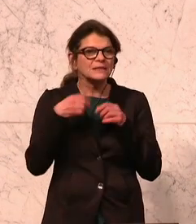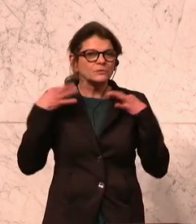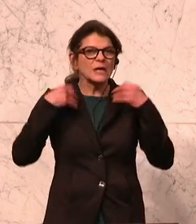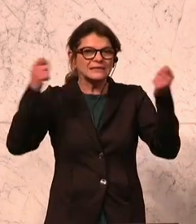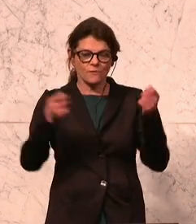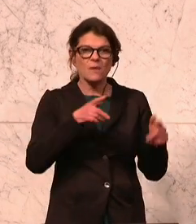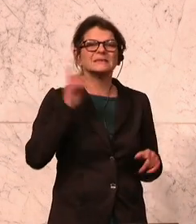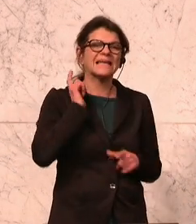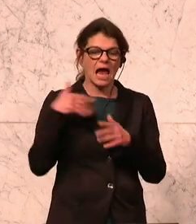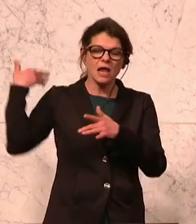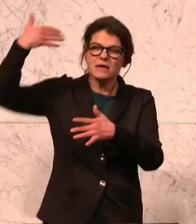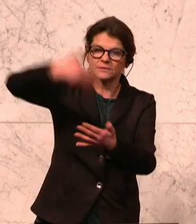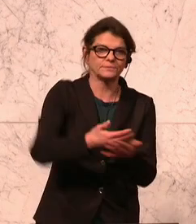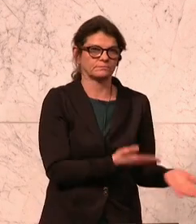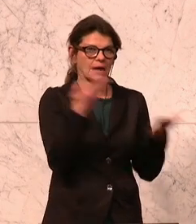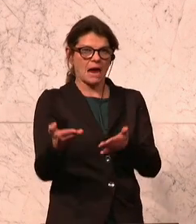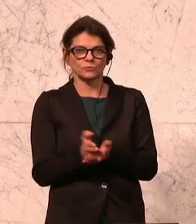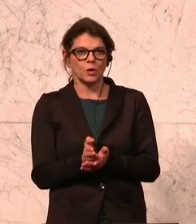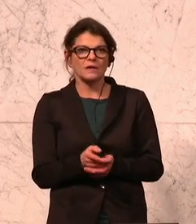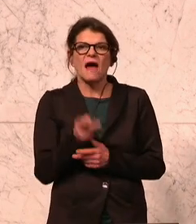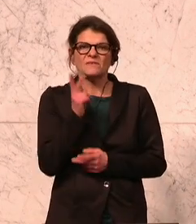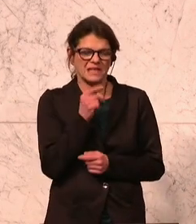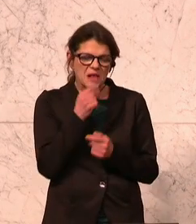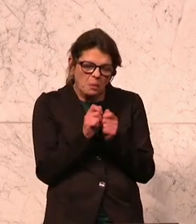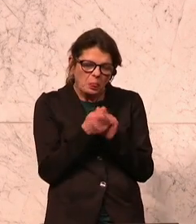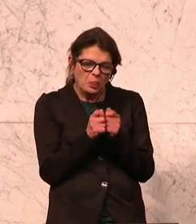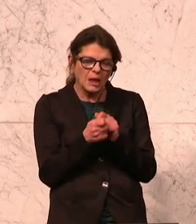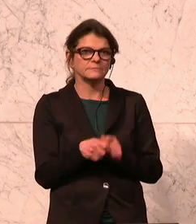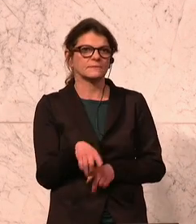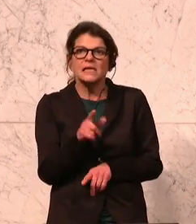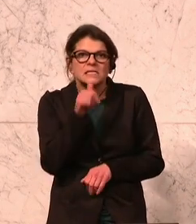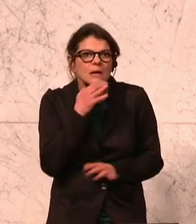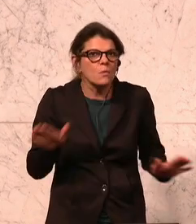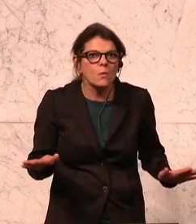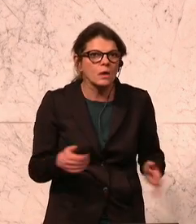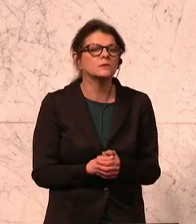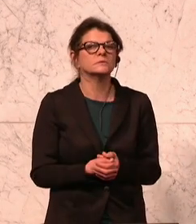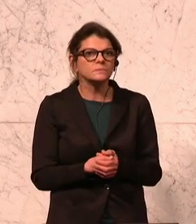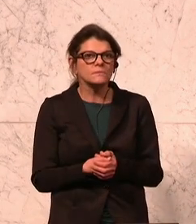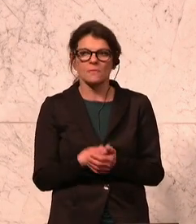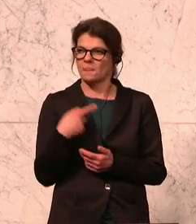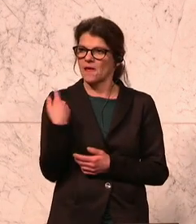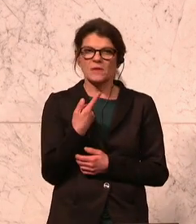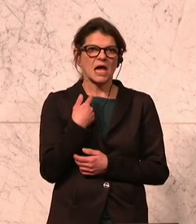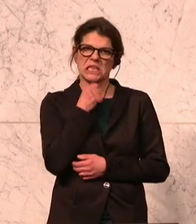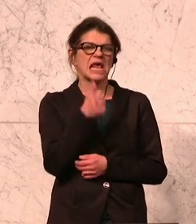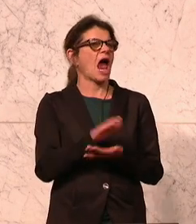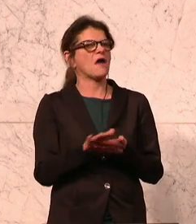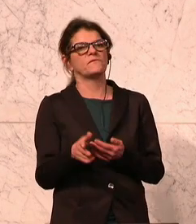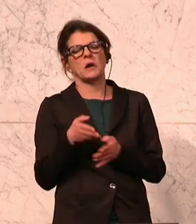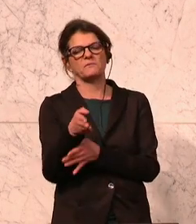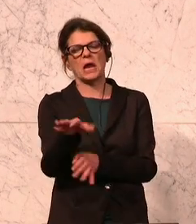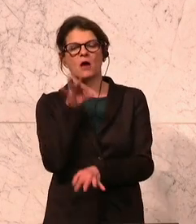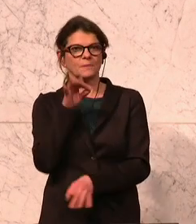Jahrzehnten vor. Es war uns wichtig, dass das kein Reformchen ist, das reicht hier auch nicht. Wir haben nicht den einfachen Weg gewählt, sondern